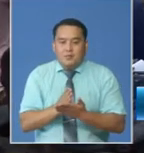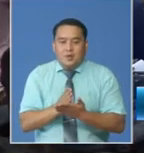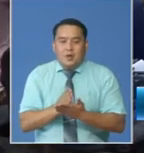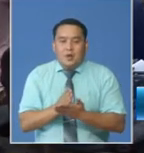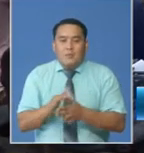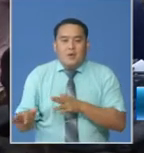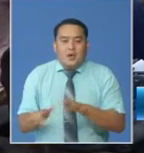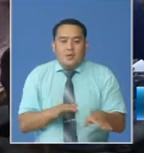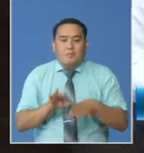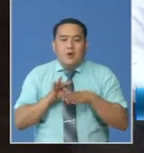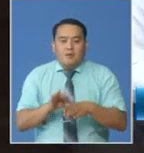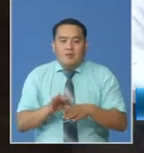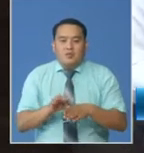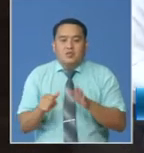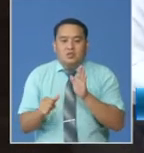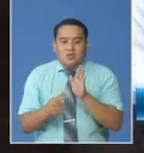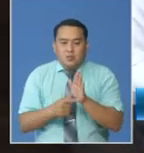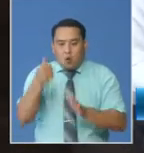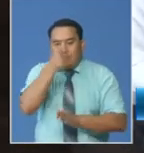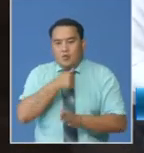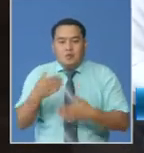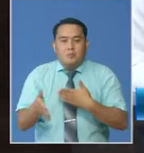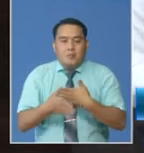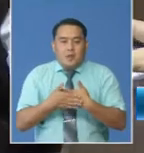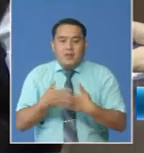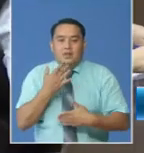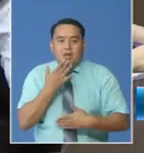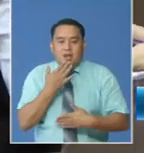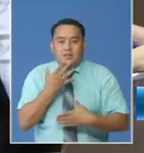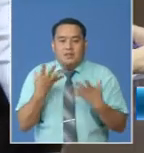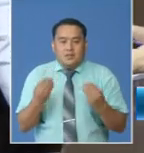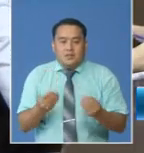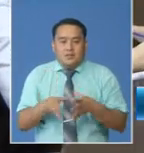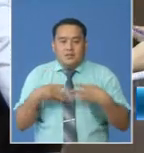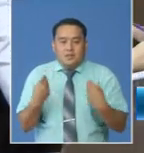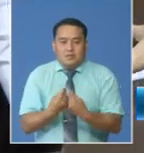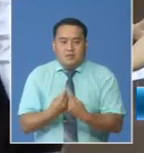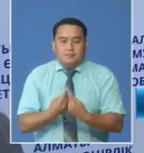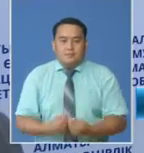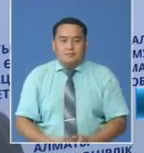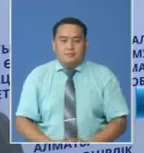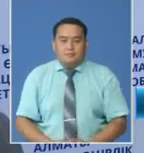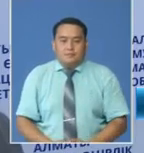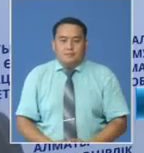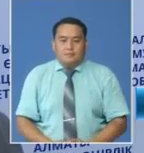Отметим, мероприятие проводится уже 7-й год подряд в преддверии Национального дня семьи.